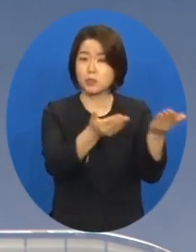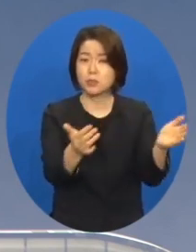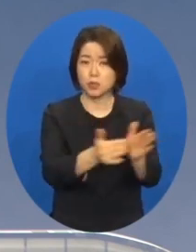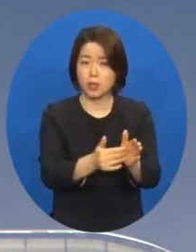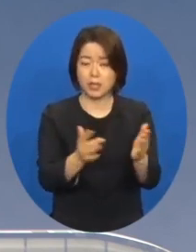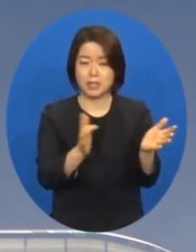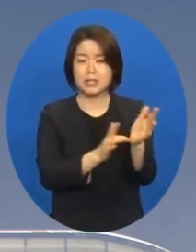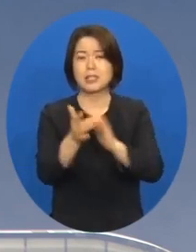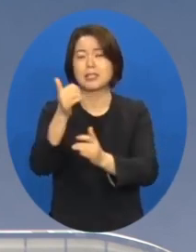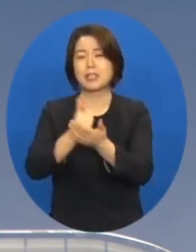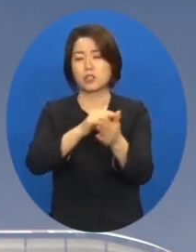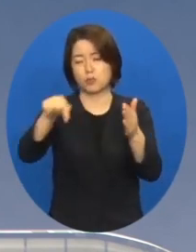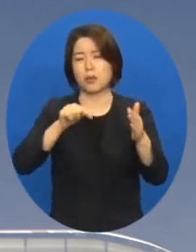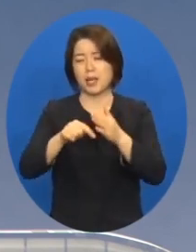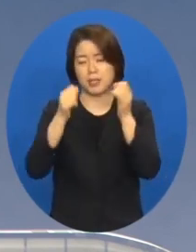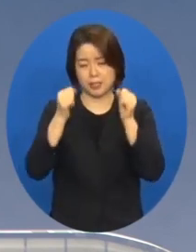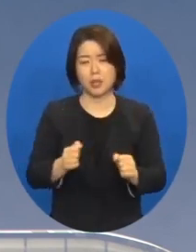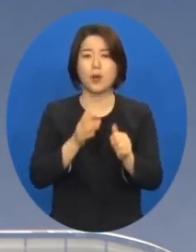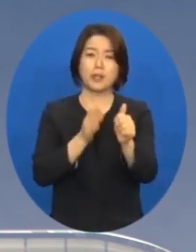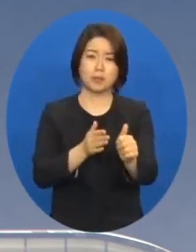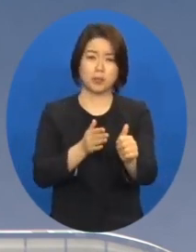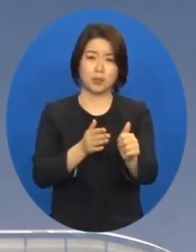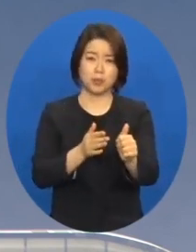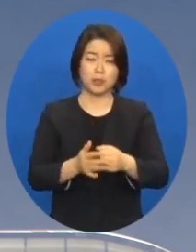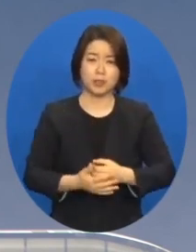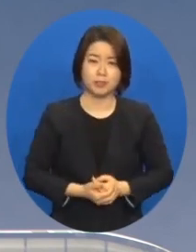예수님 안에 거하라.